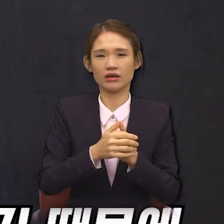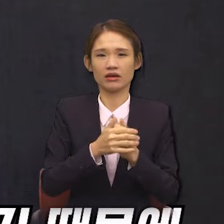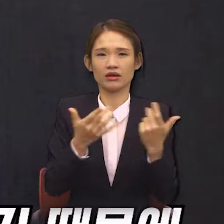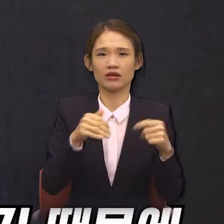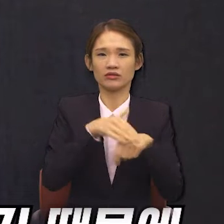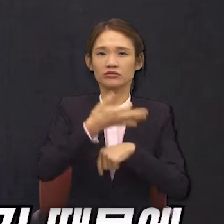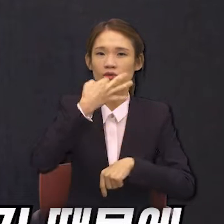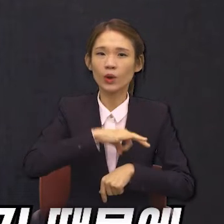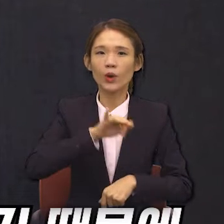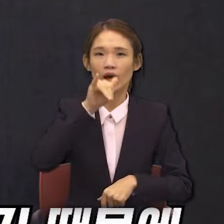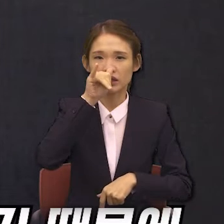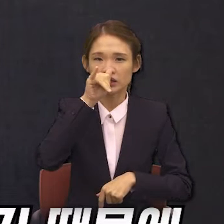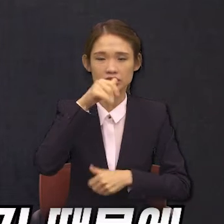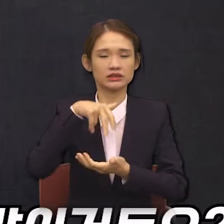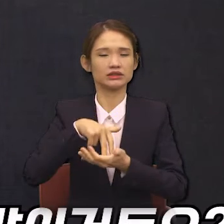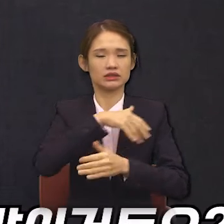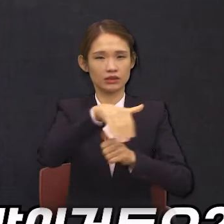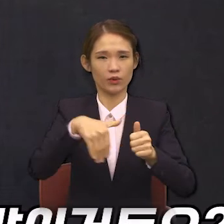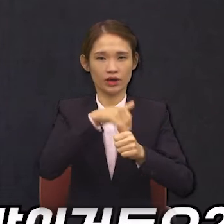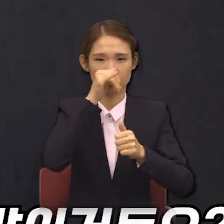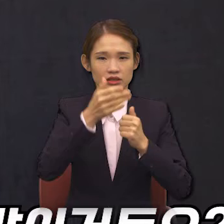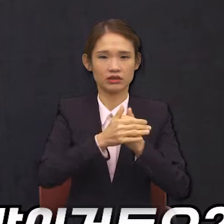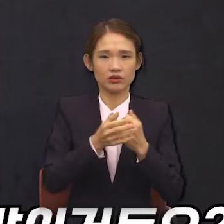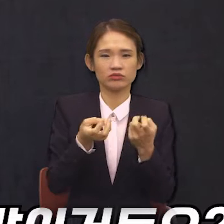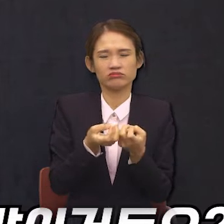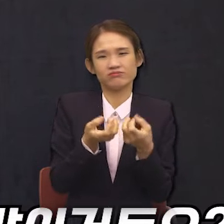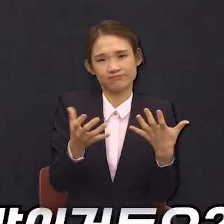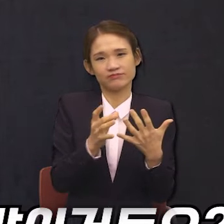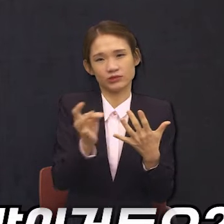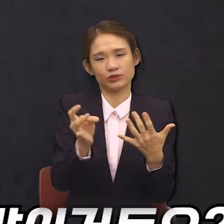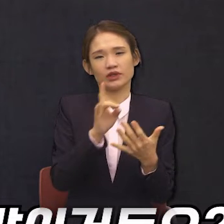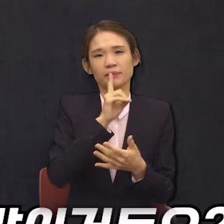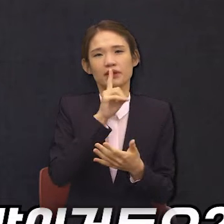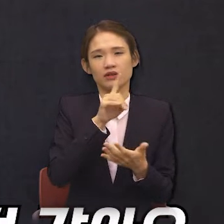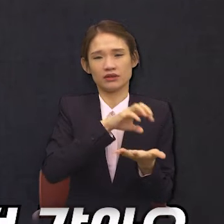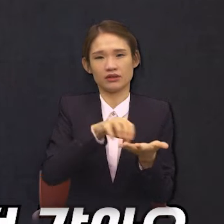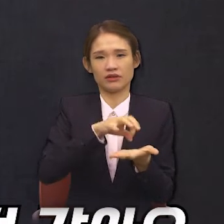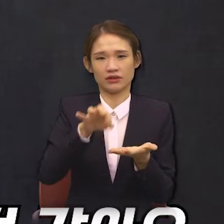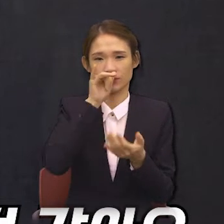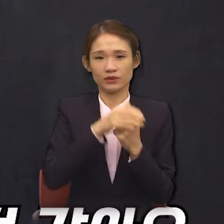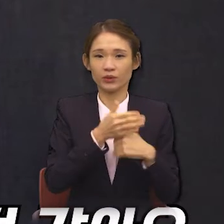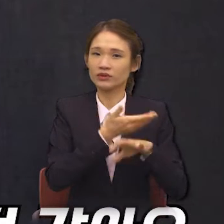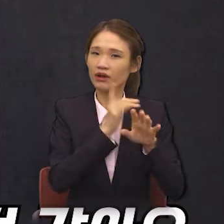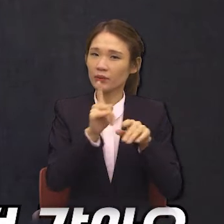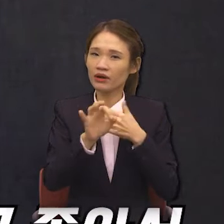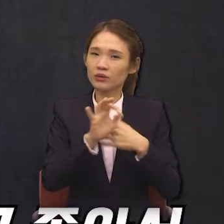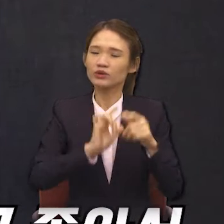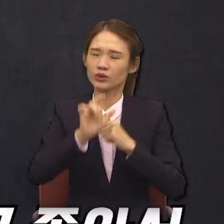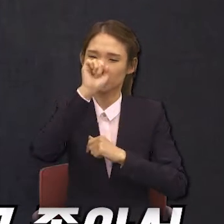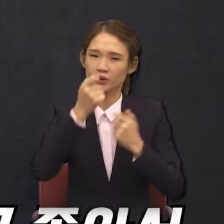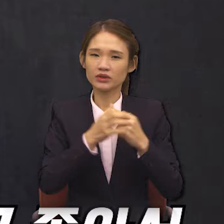배제하는 그런 효과를 낳을 수 있는 측면이 있기 때문에 어떻게 보면 불가피하게 선택이 되는 말이거든요. 그렇죠, 그렇죠. 네. 다른 말이 있으면 저도 더 좋을 것